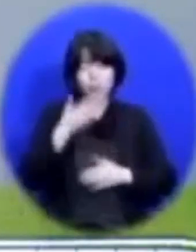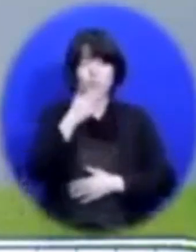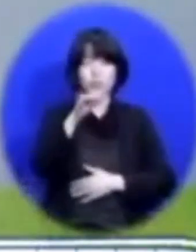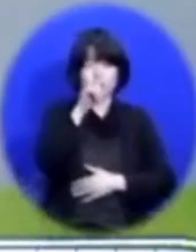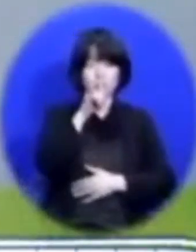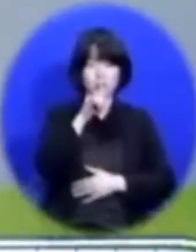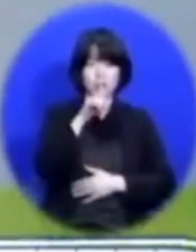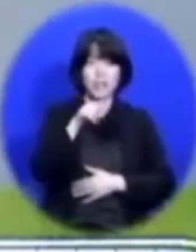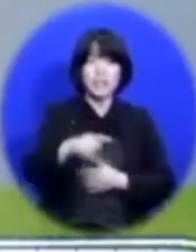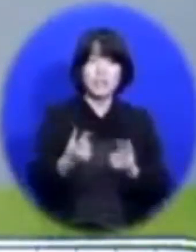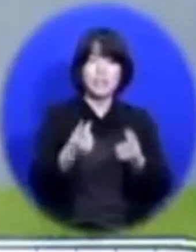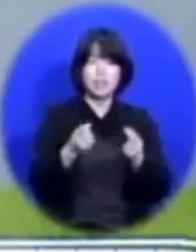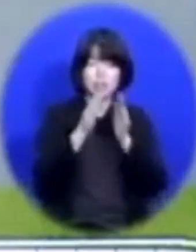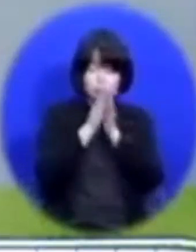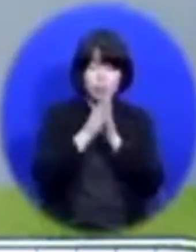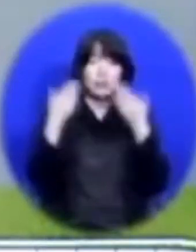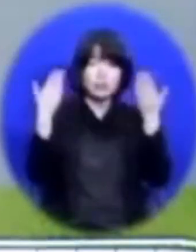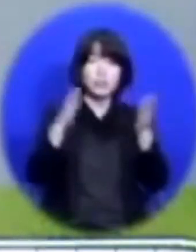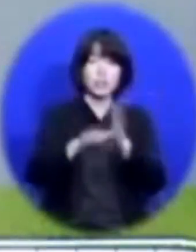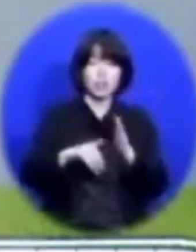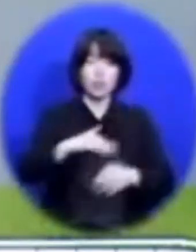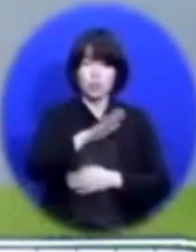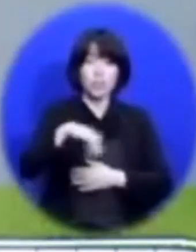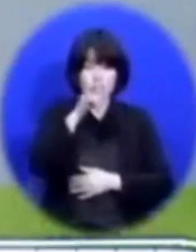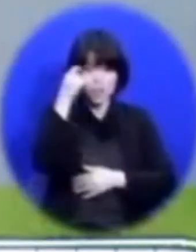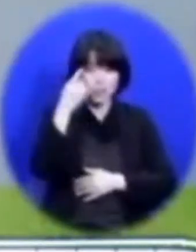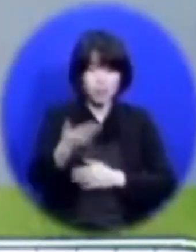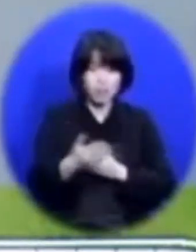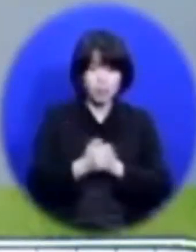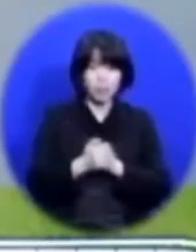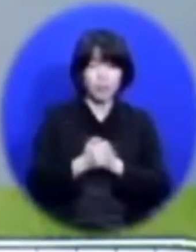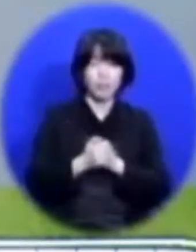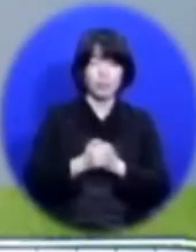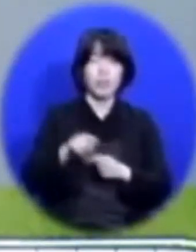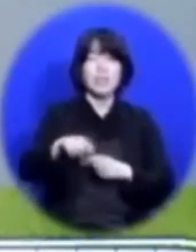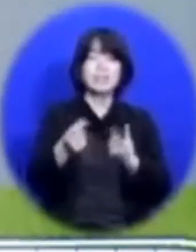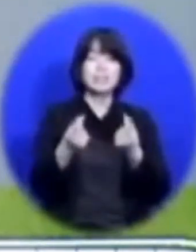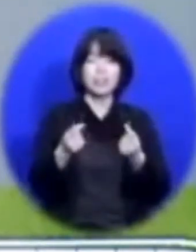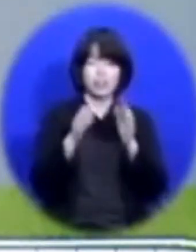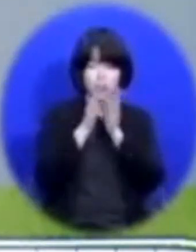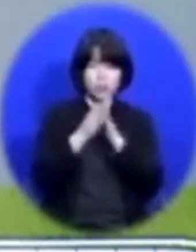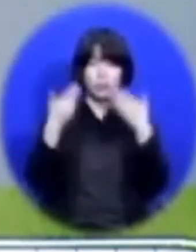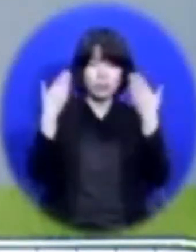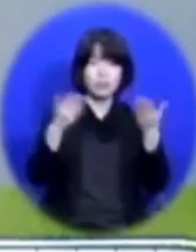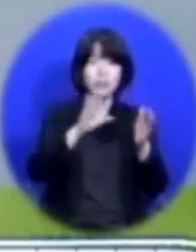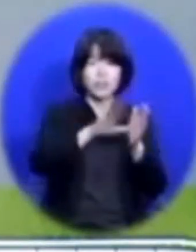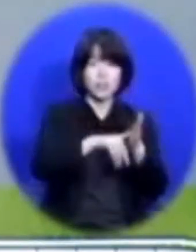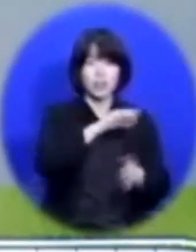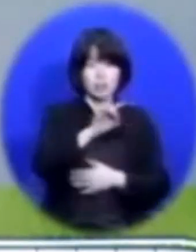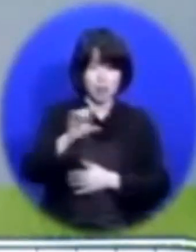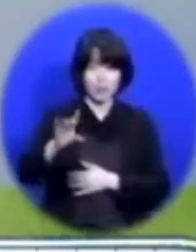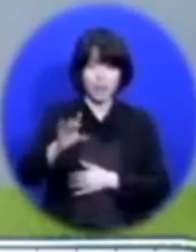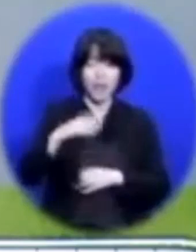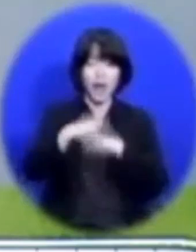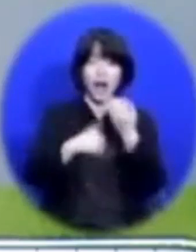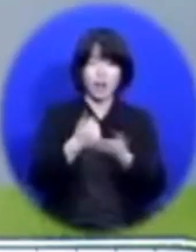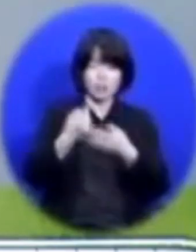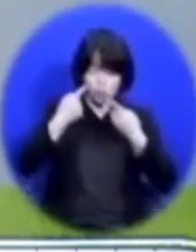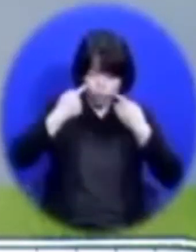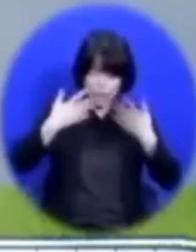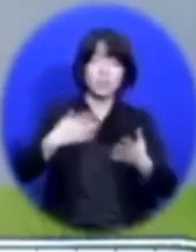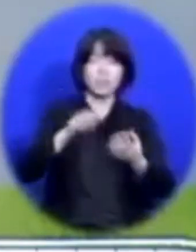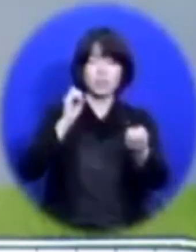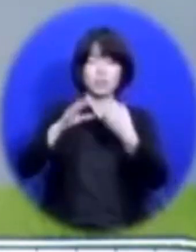있을텐데." 우리는때때로이와같은기도를드립니다.우리가 그러한기도를드릴때마다하나님께서는반드시